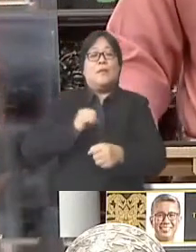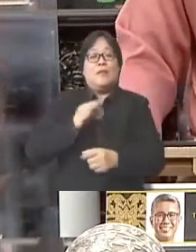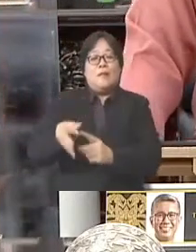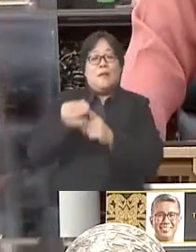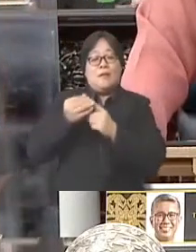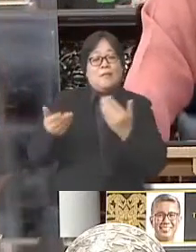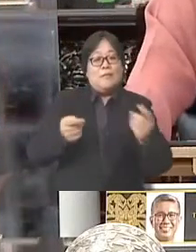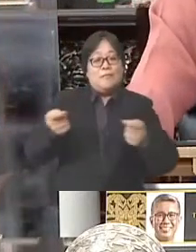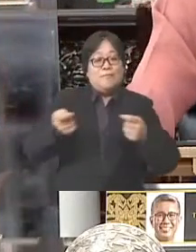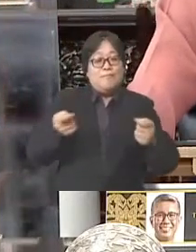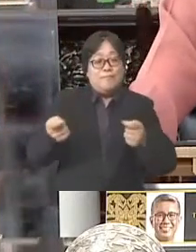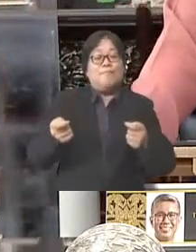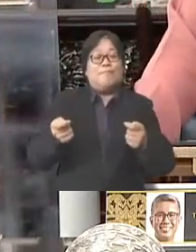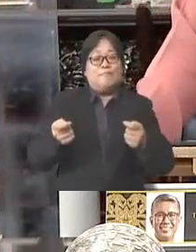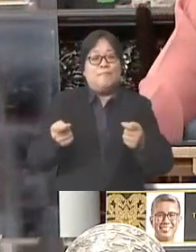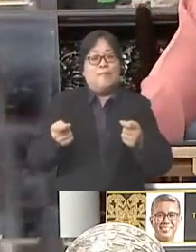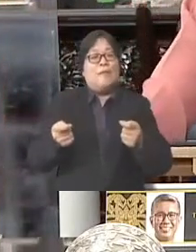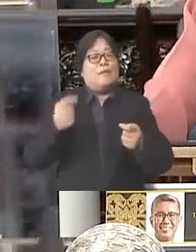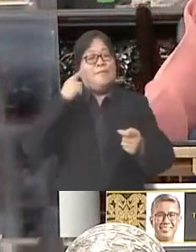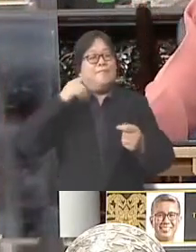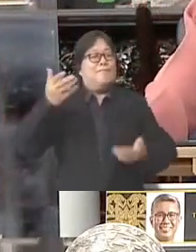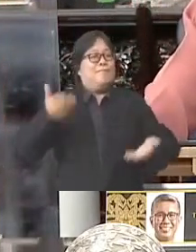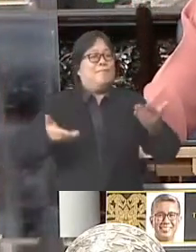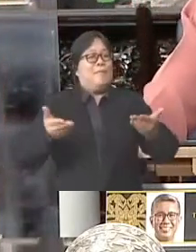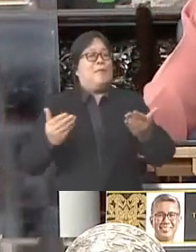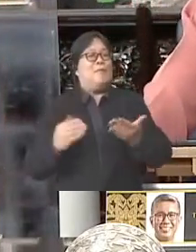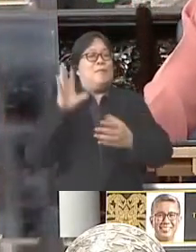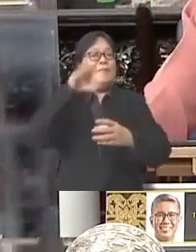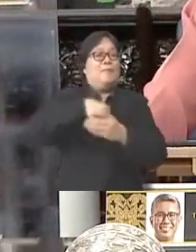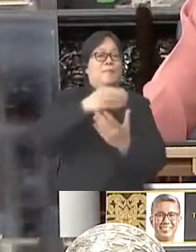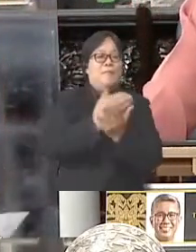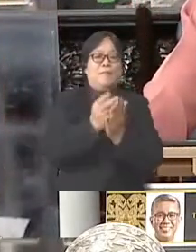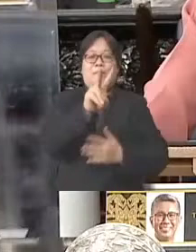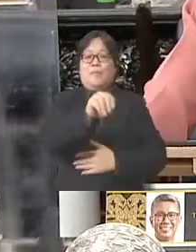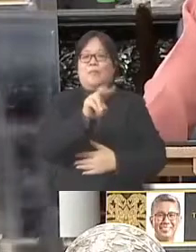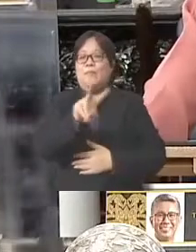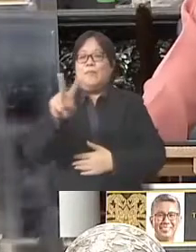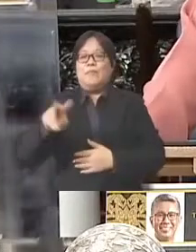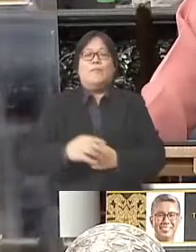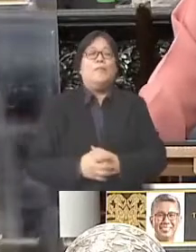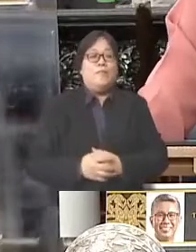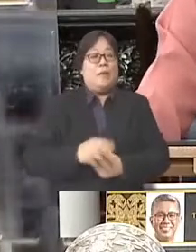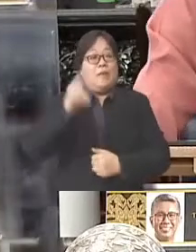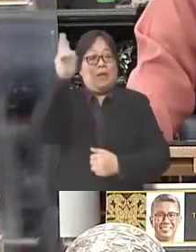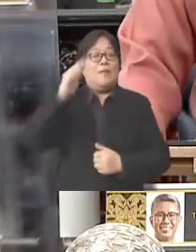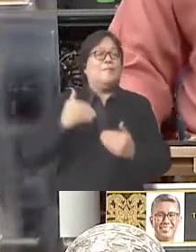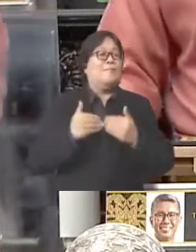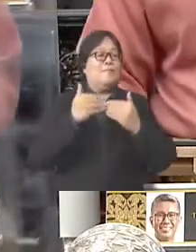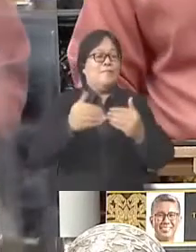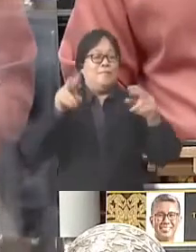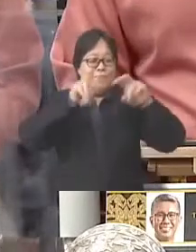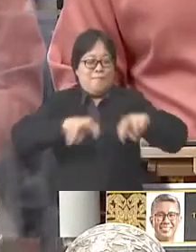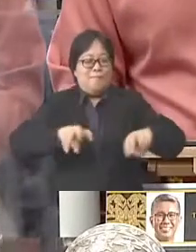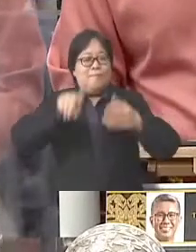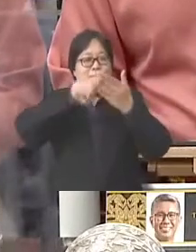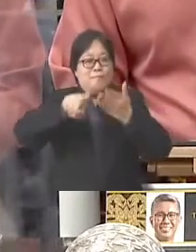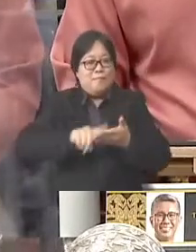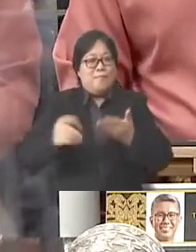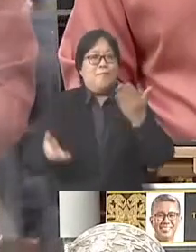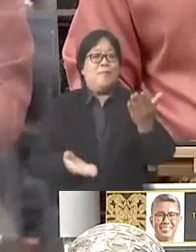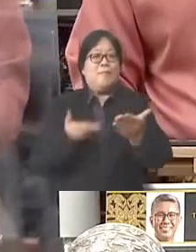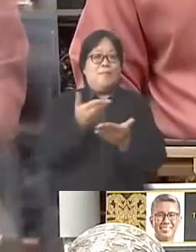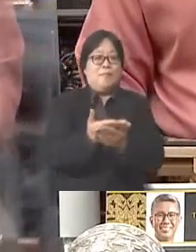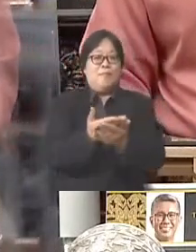hudasari penjagaan atau pemuda yang telah dipertimbangkan untuk pajak 2022 maka kerajaan akan terus meneliti cadangan